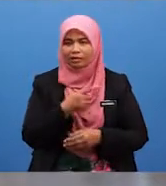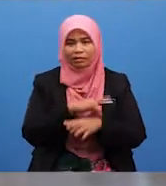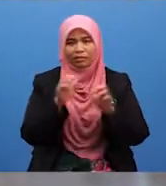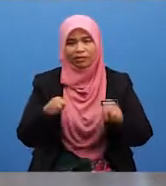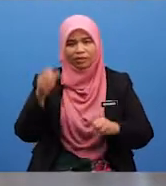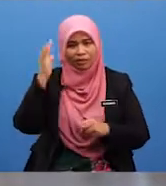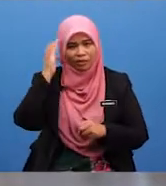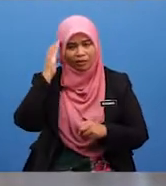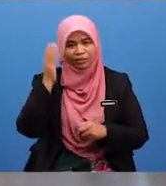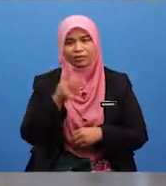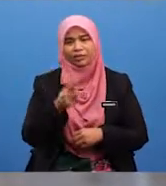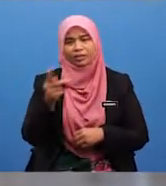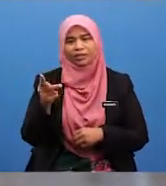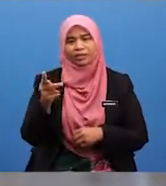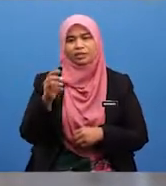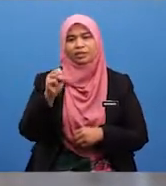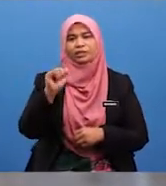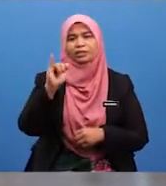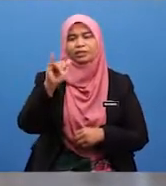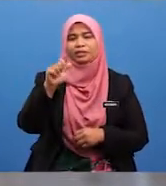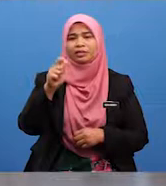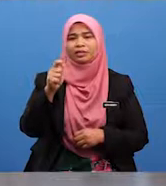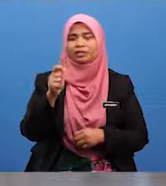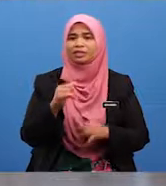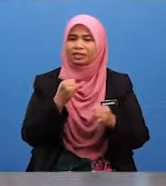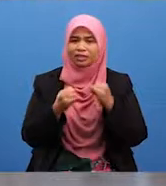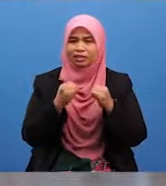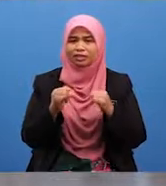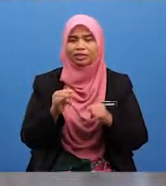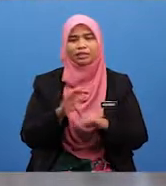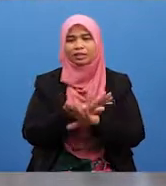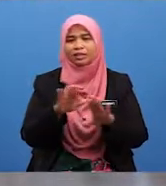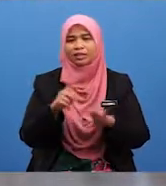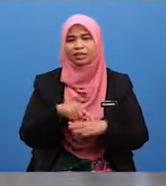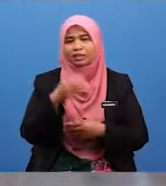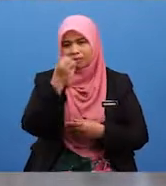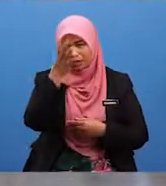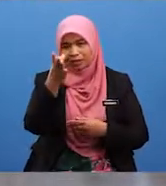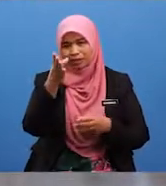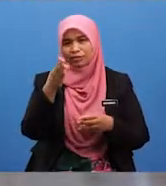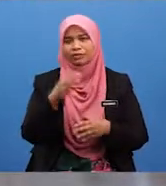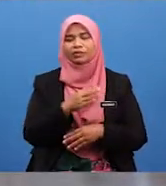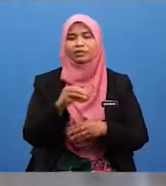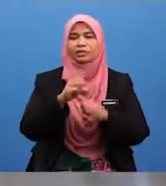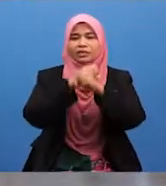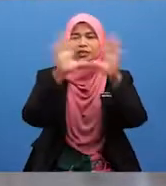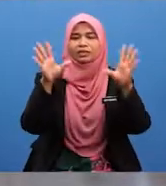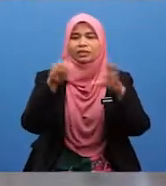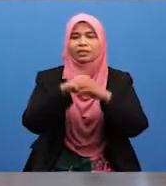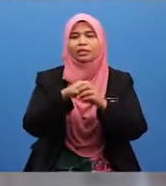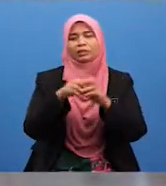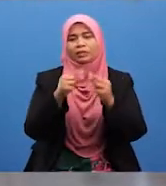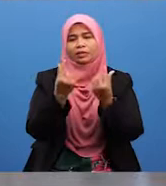mengetahui perkara-perkara sam'iyat jika tidak diberitahu dan dijelaskan dalam Al-Quran